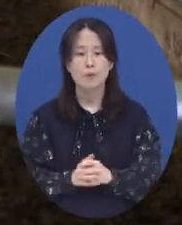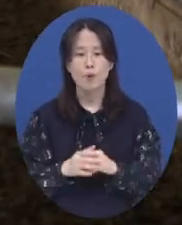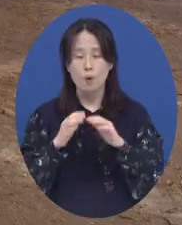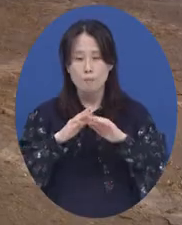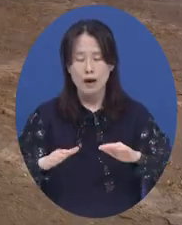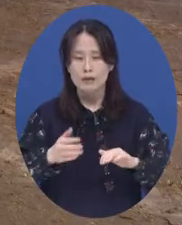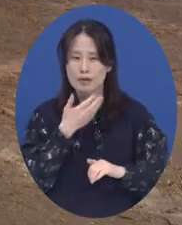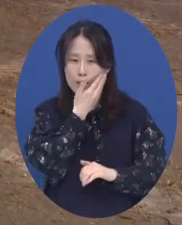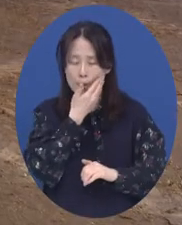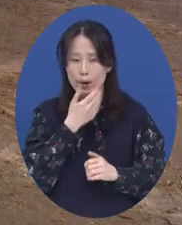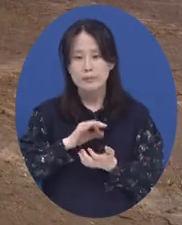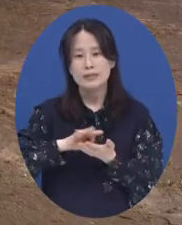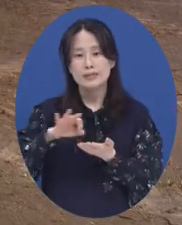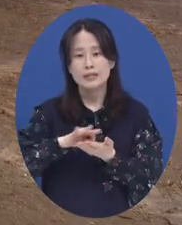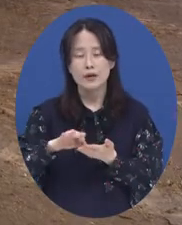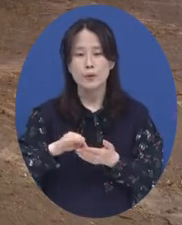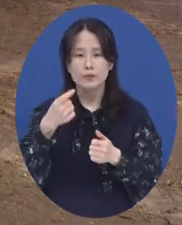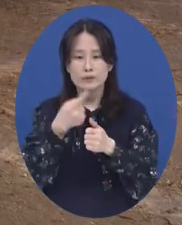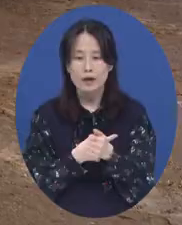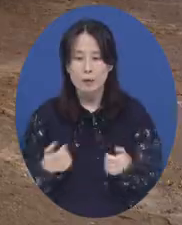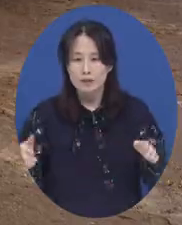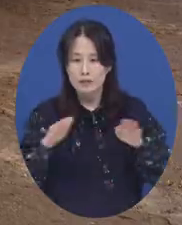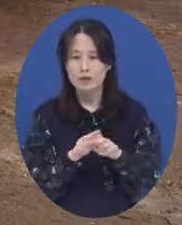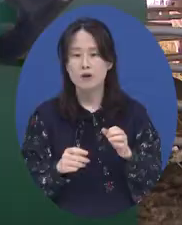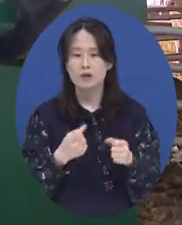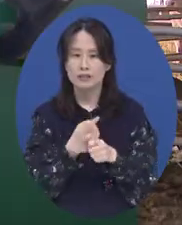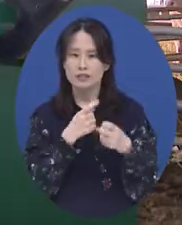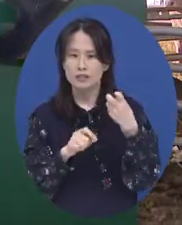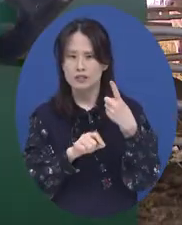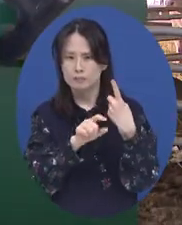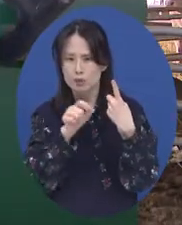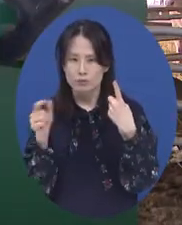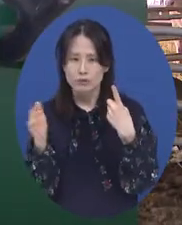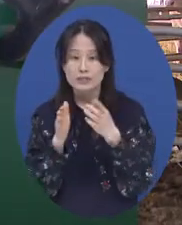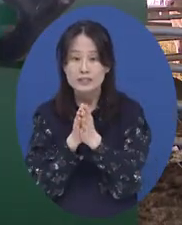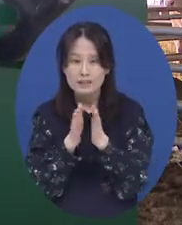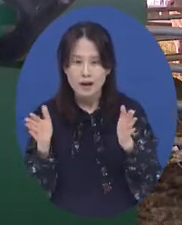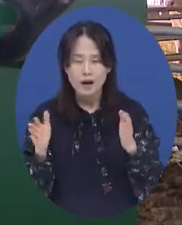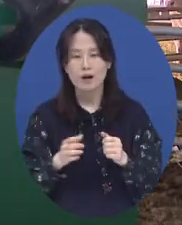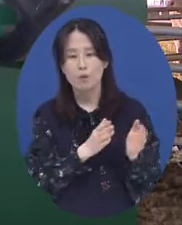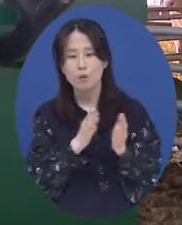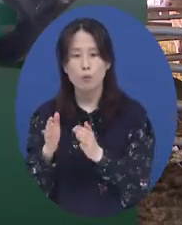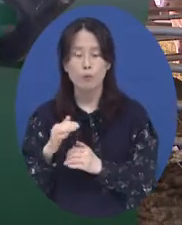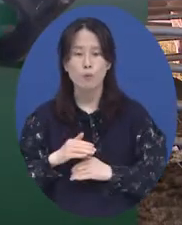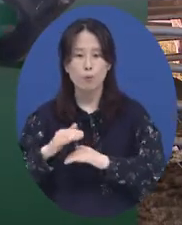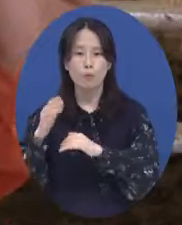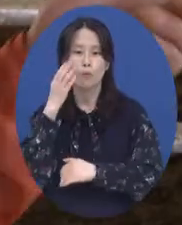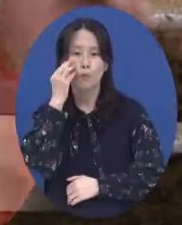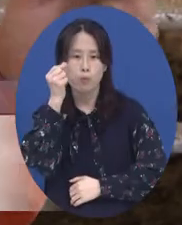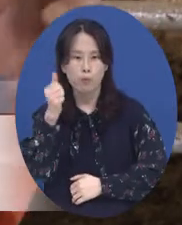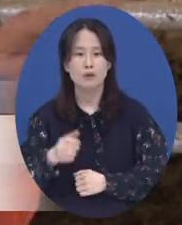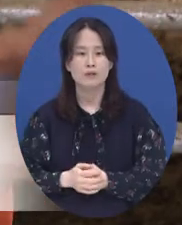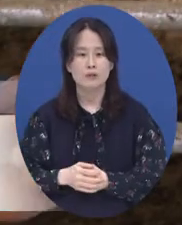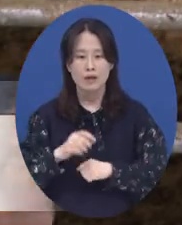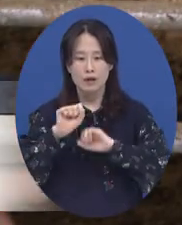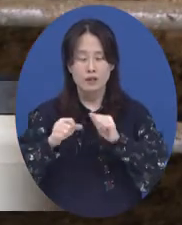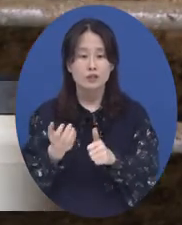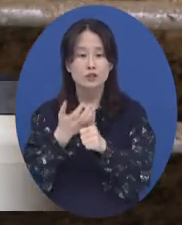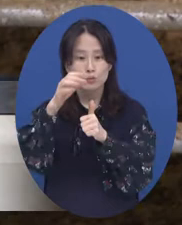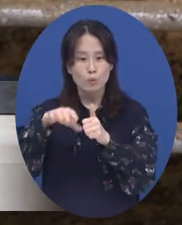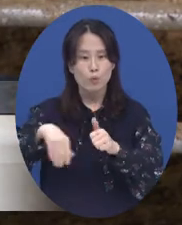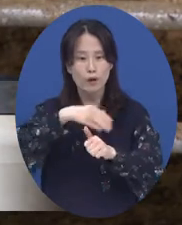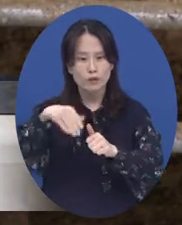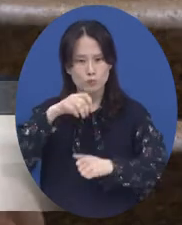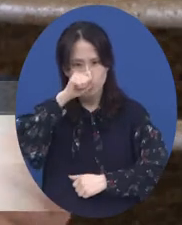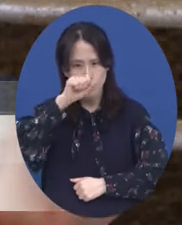들어선 마을형 퇴비자원화 시설을 지난해 11월부터 이용하면서 처리 과정이 한결 수월해졌습니다. 축사의 환경이 좋아지는